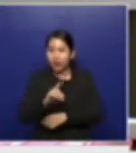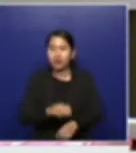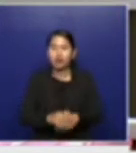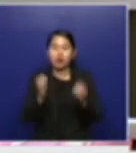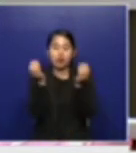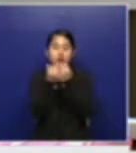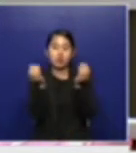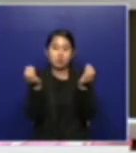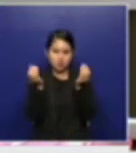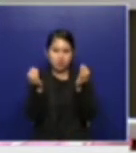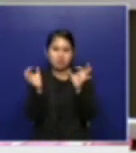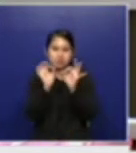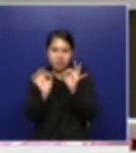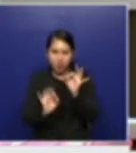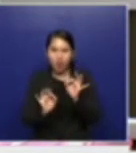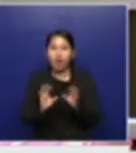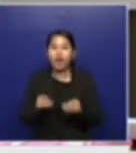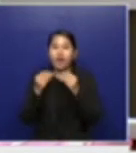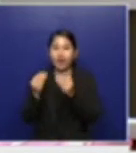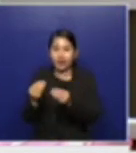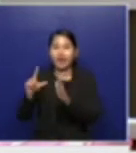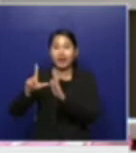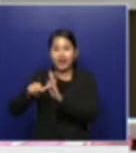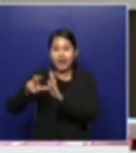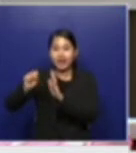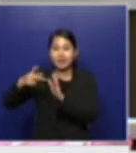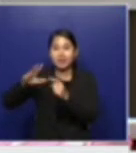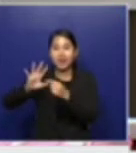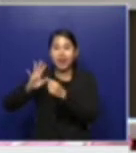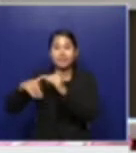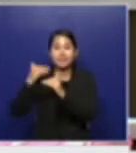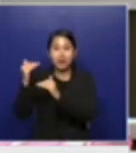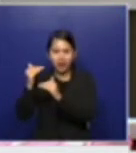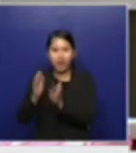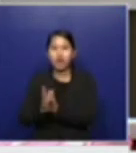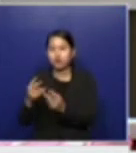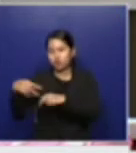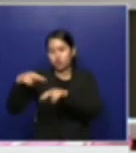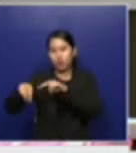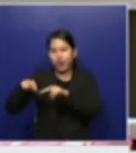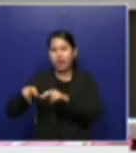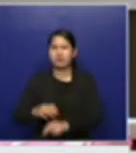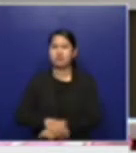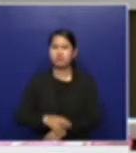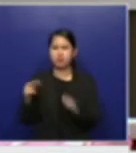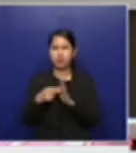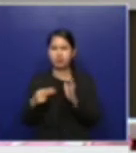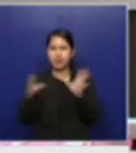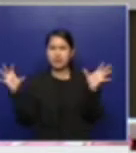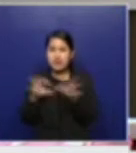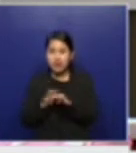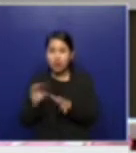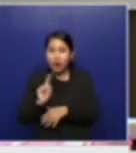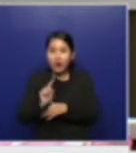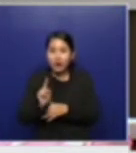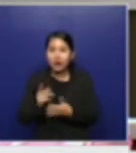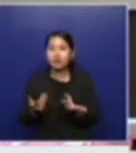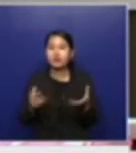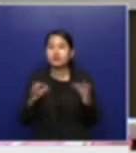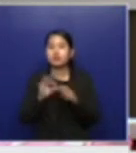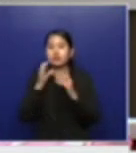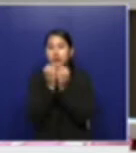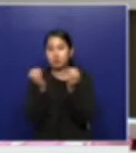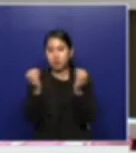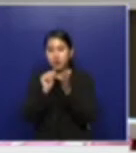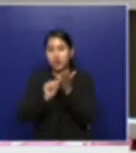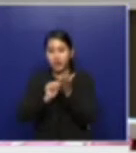มนูญเดี๋ยวจะให้เลขาธิการสภาพัฒน์ไปดูมันเกี่ยวอะไรกับสภาพัฒน์เรื่องแก้รัฐธรรมนูญ